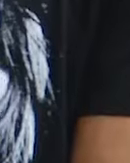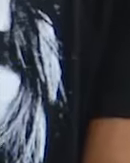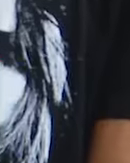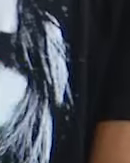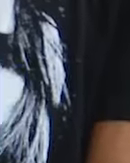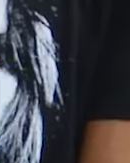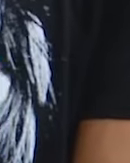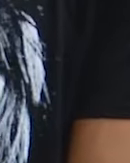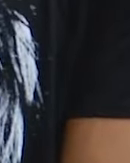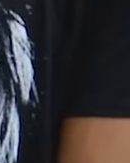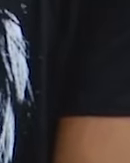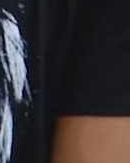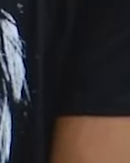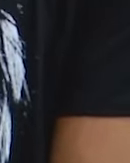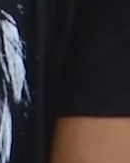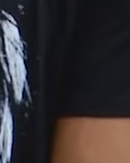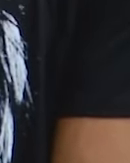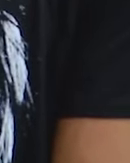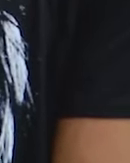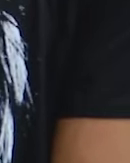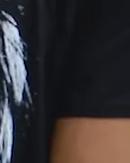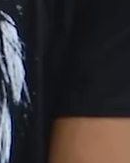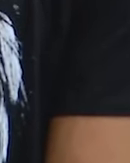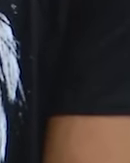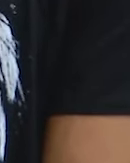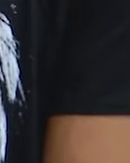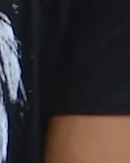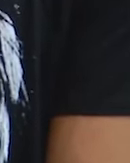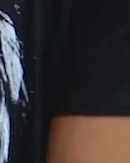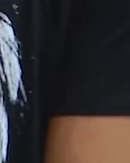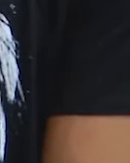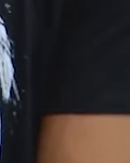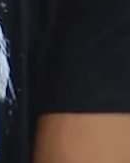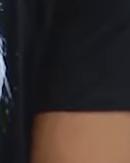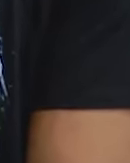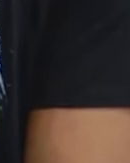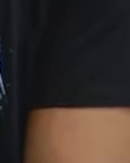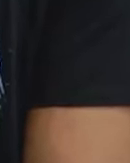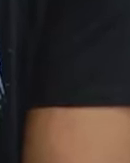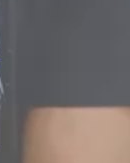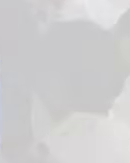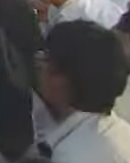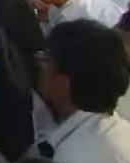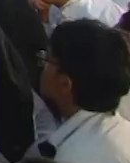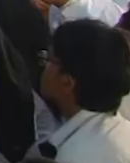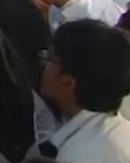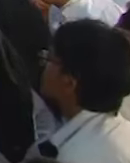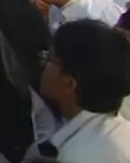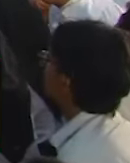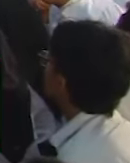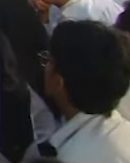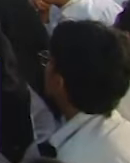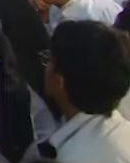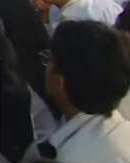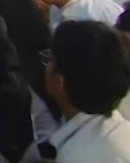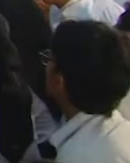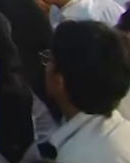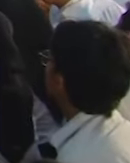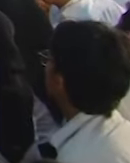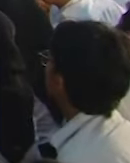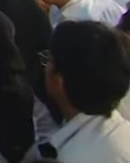semoga nanti antusias hari ini bisa kebawa sampai tanggal 19 dan seterusnya pada saat penayangannya Lembayung. Film Lembayung